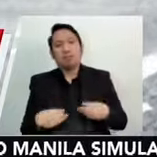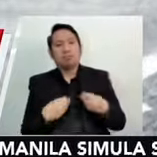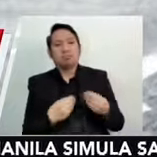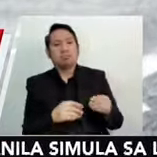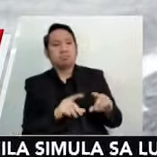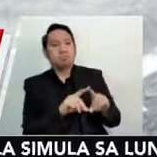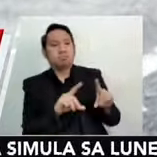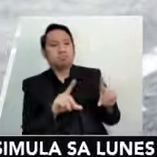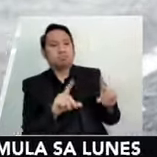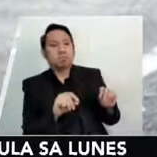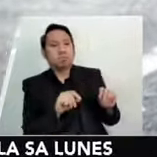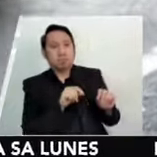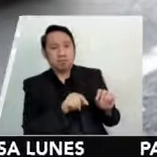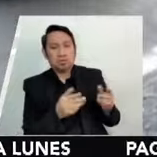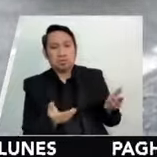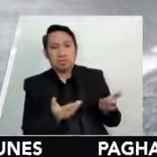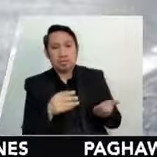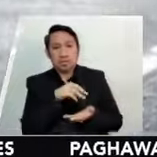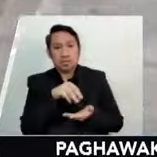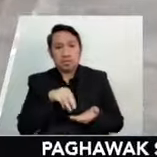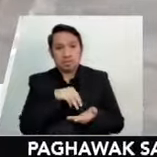EDSA Mandaluyong ngayong umaga.